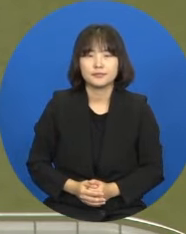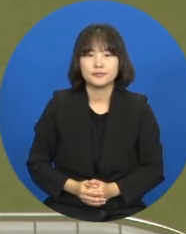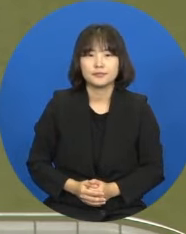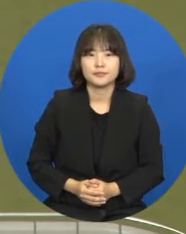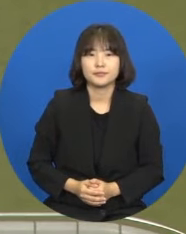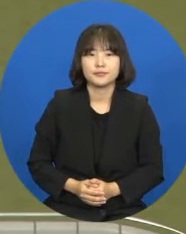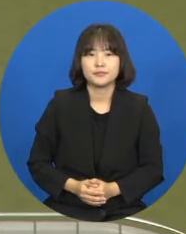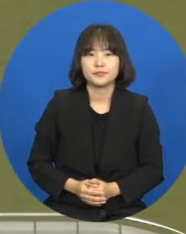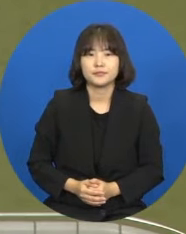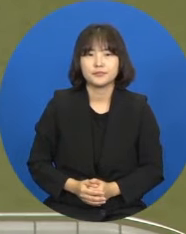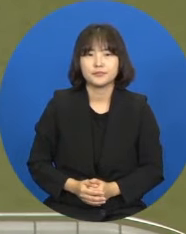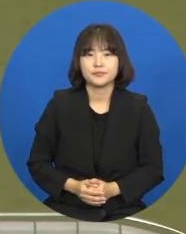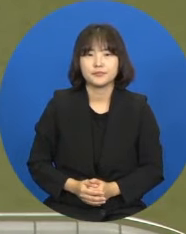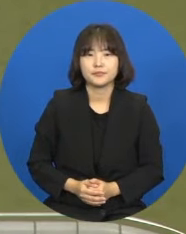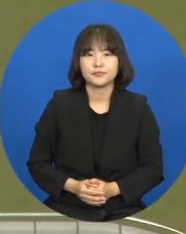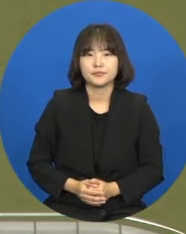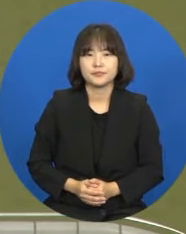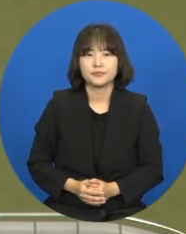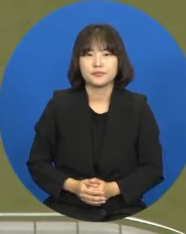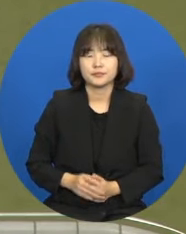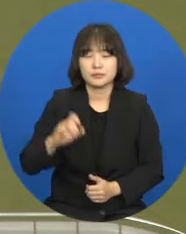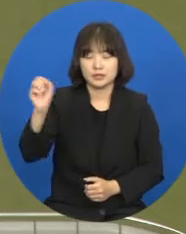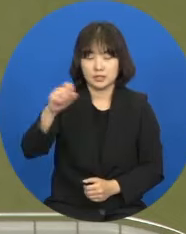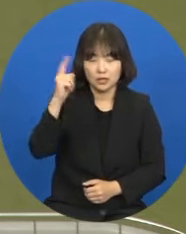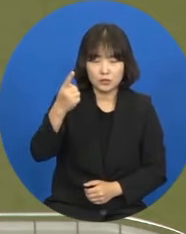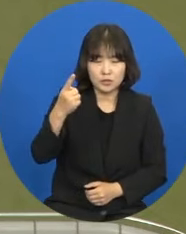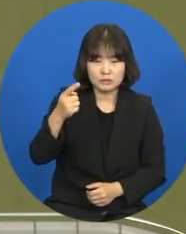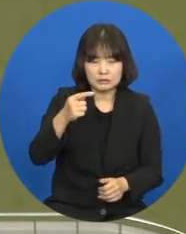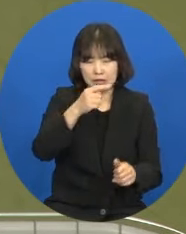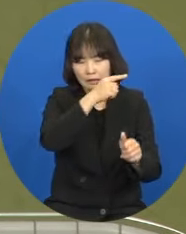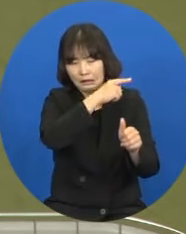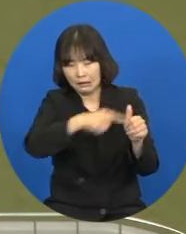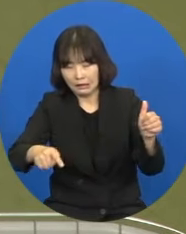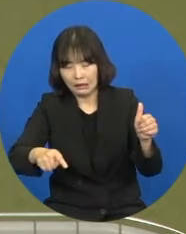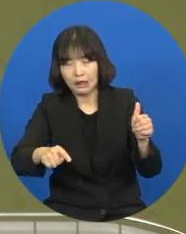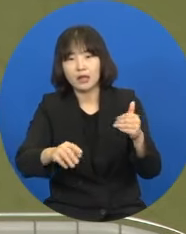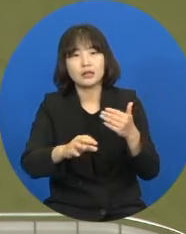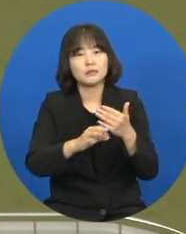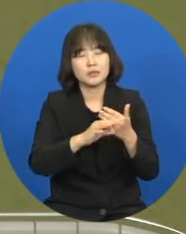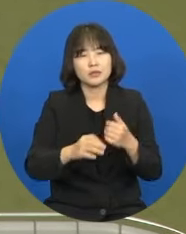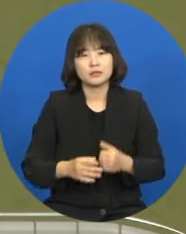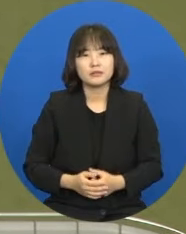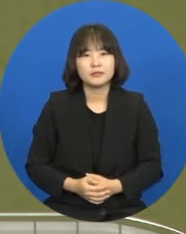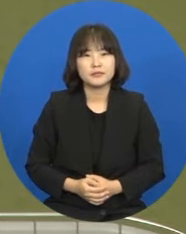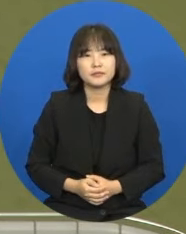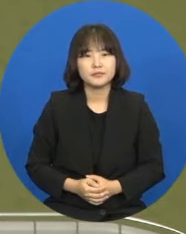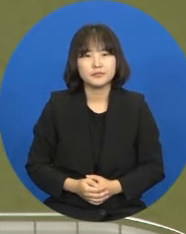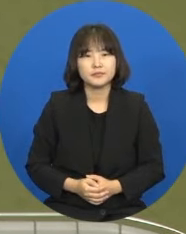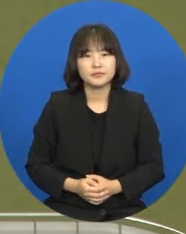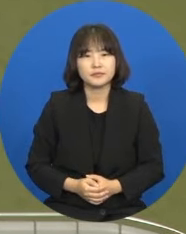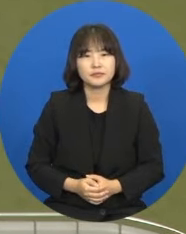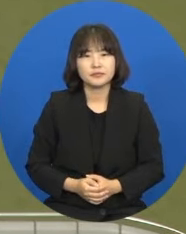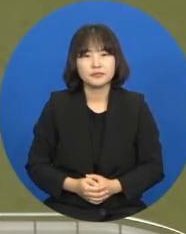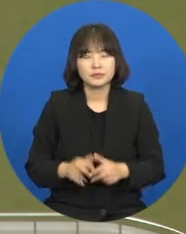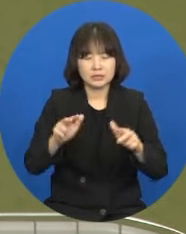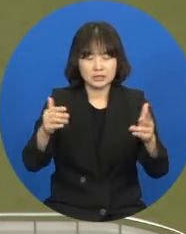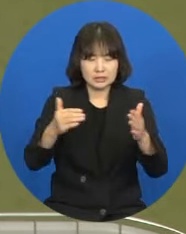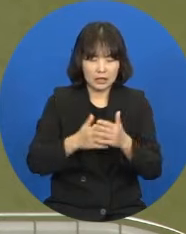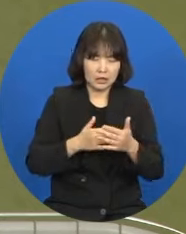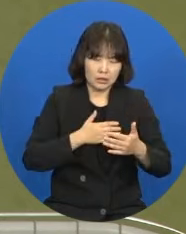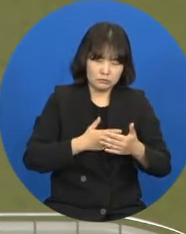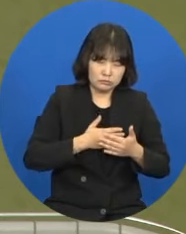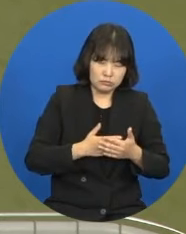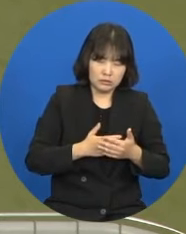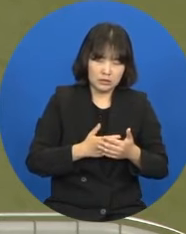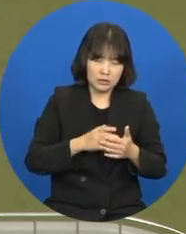거죠 사실 다윗이 지금 칼 한번 싹 그으면 지금까지의 불